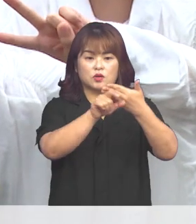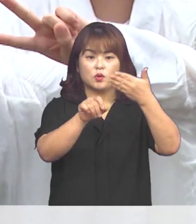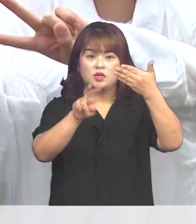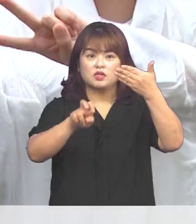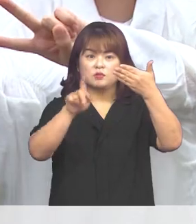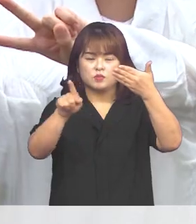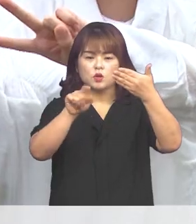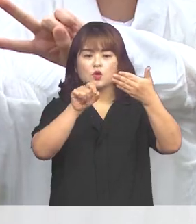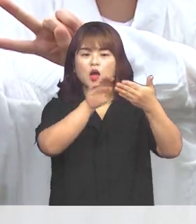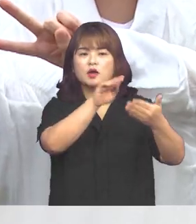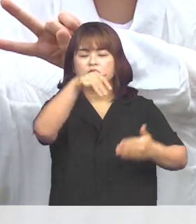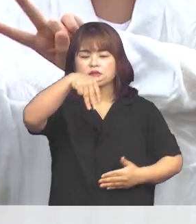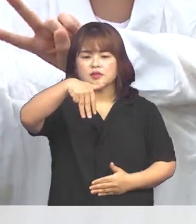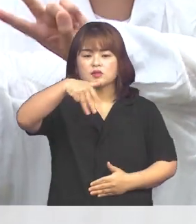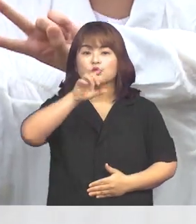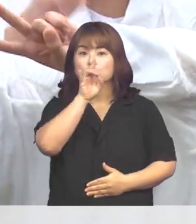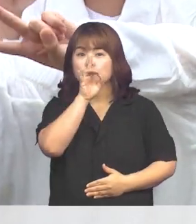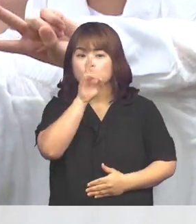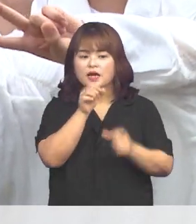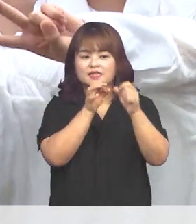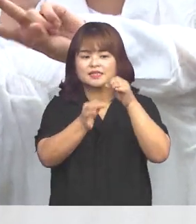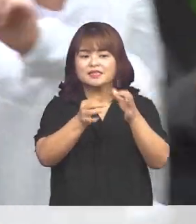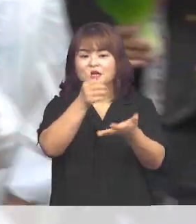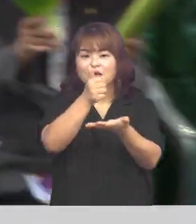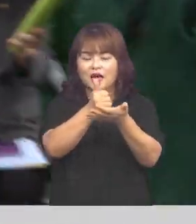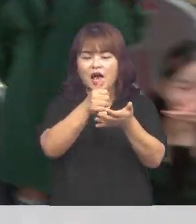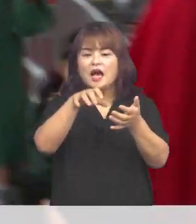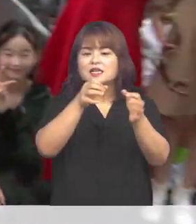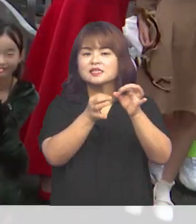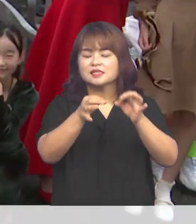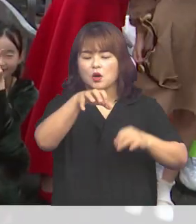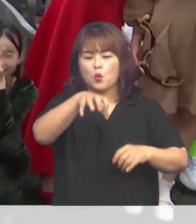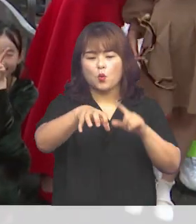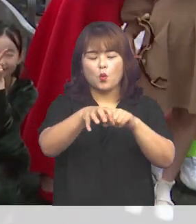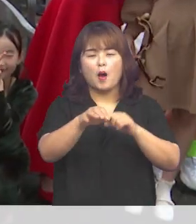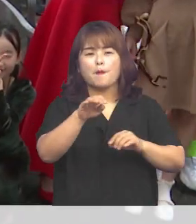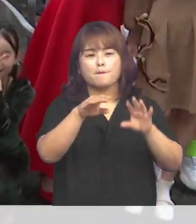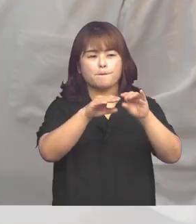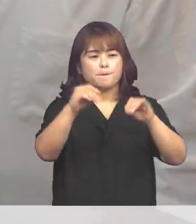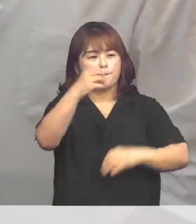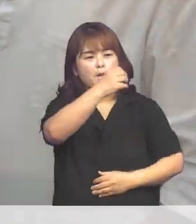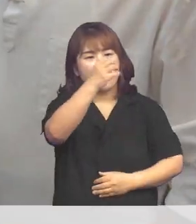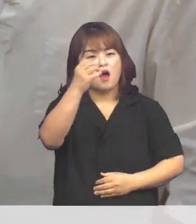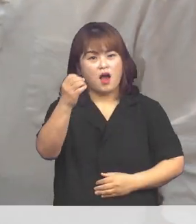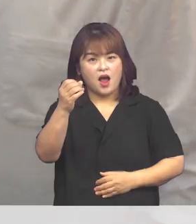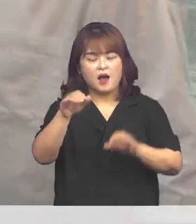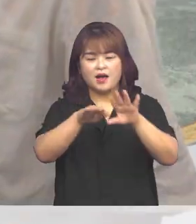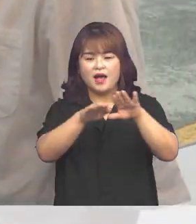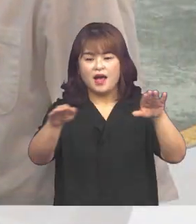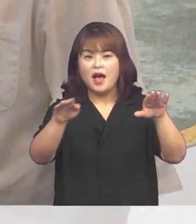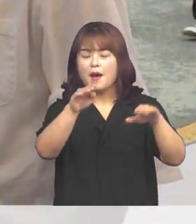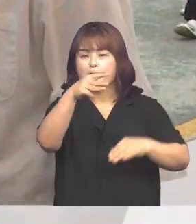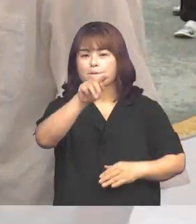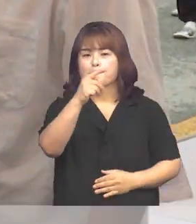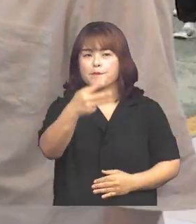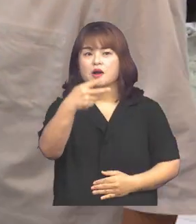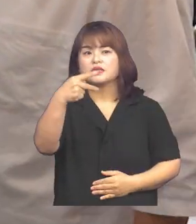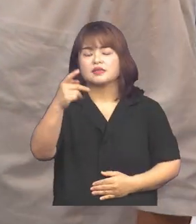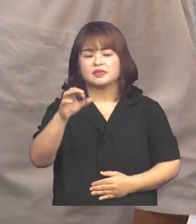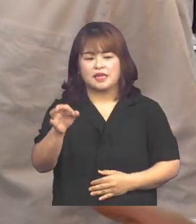21일 처인구 김양장동 용인중앙시장에서 주말 상설 야시장 별당마켓이 개장했습니다.